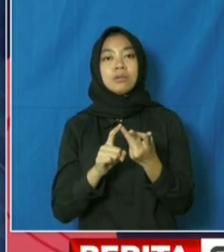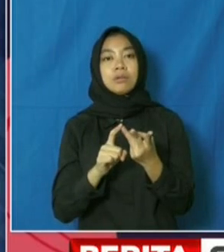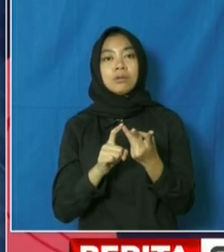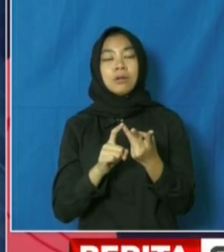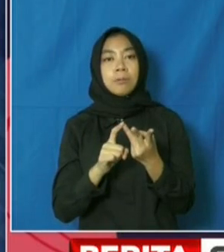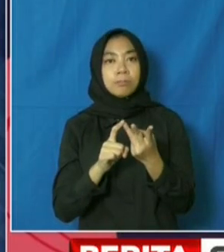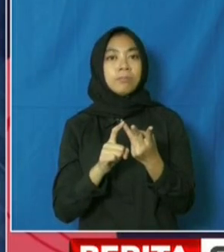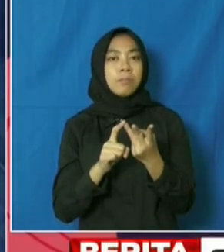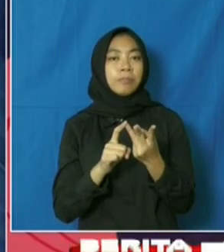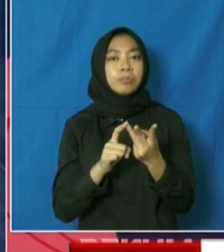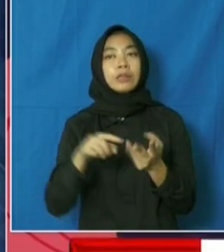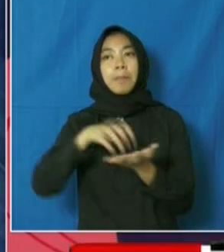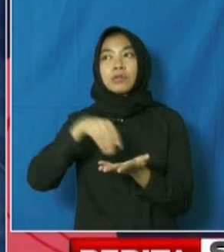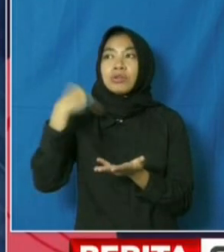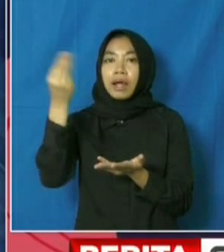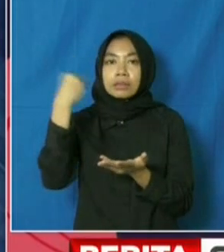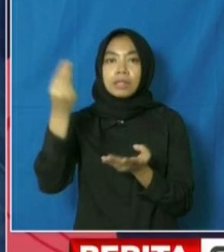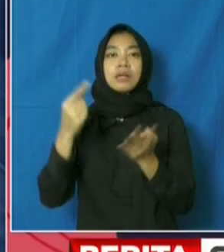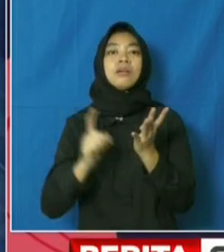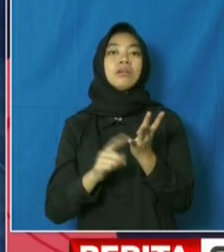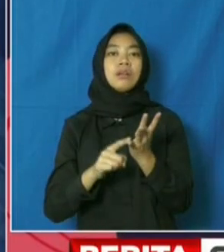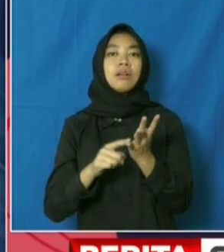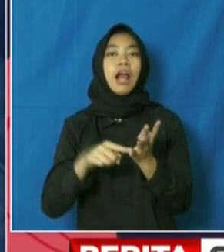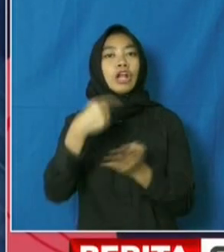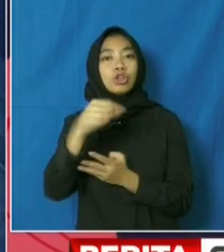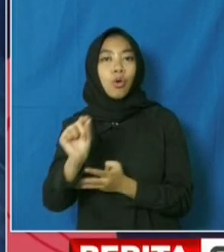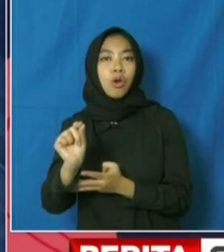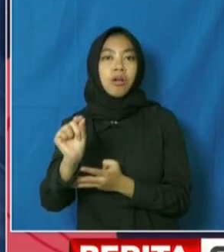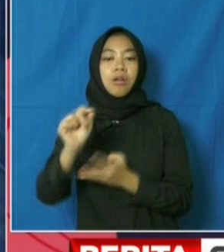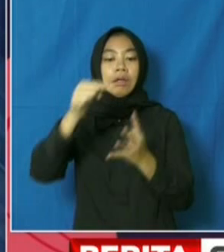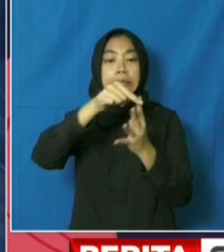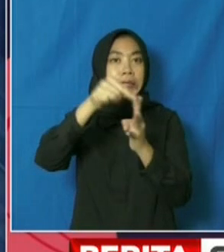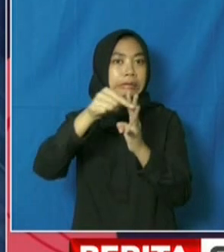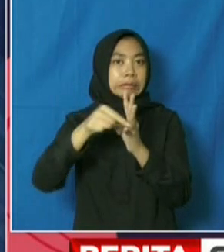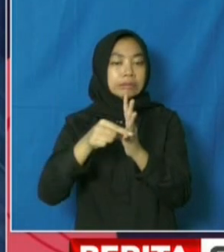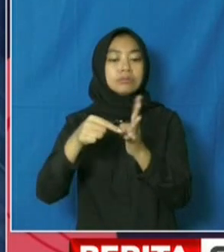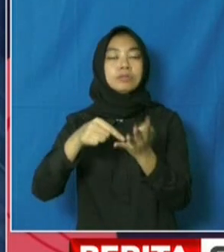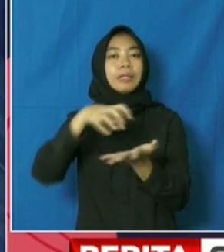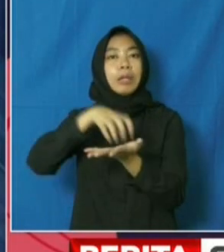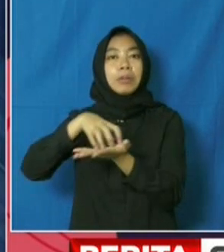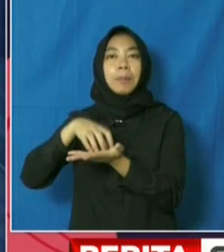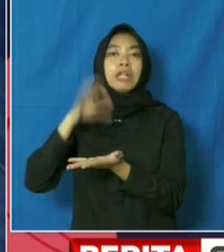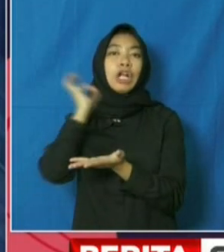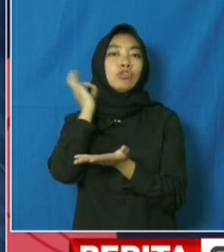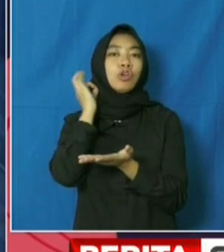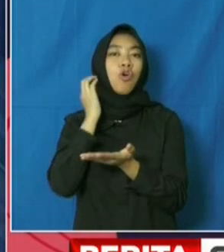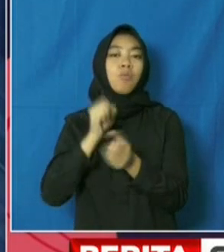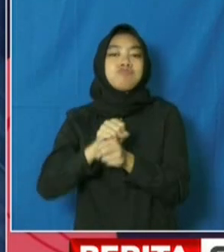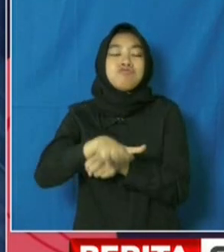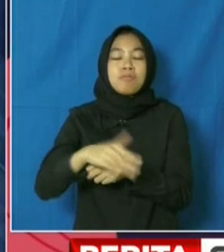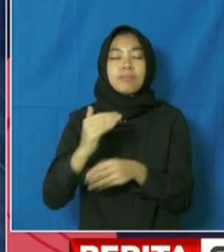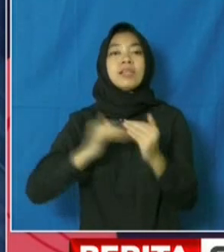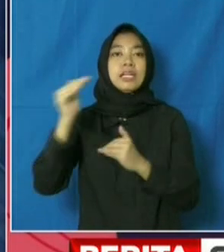dinner tempat-tempat wisata di perkantoran ini secara bersama-sama perlu kita